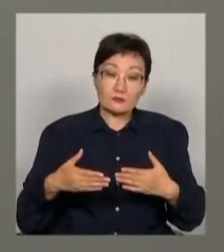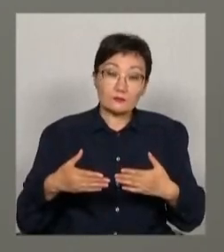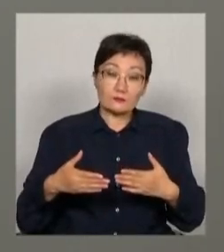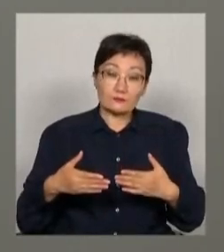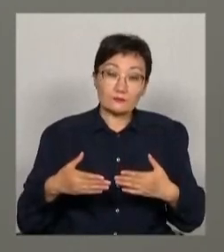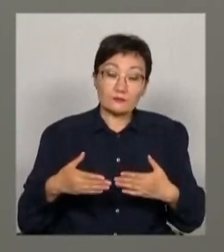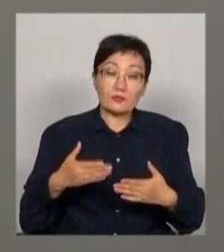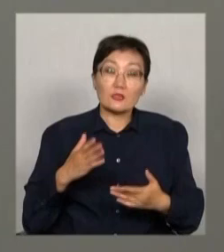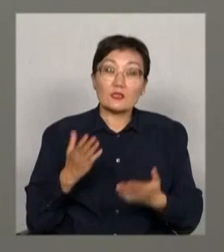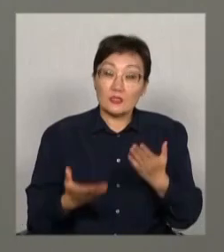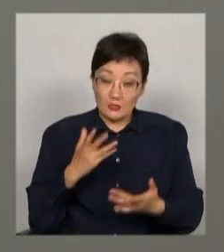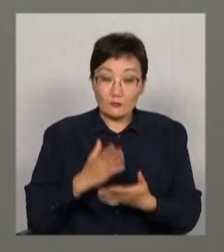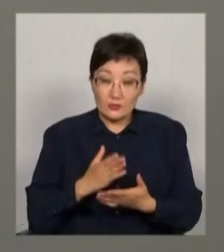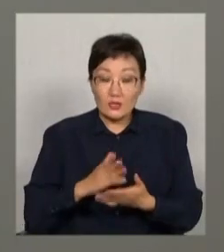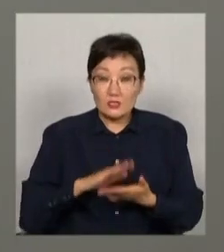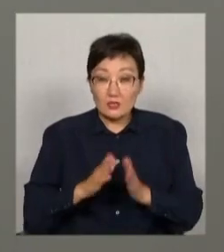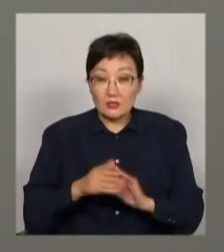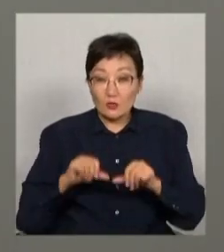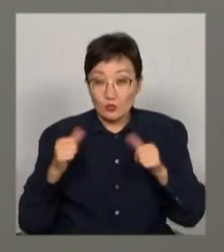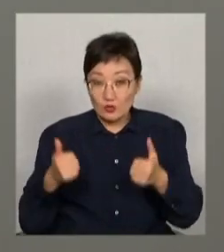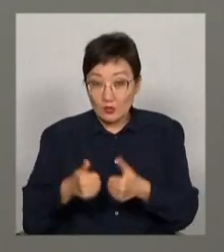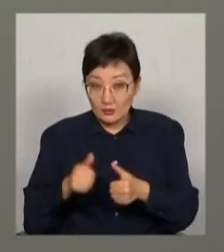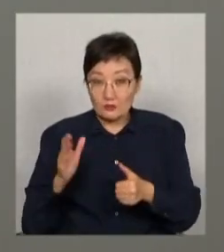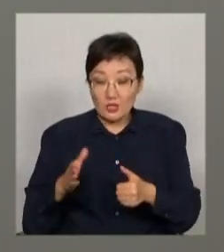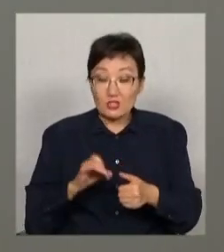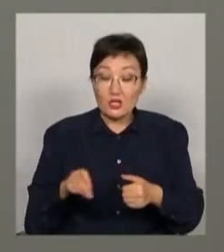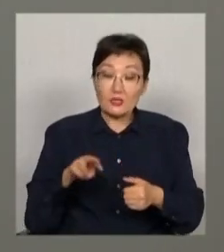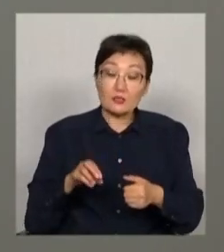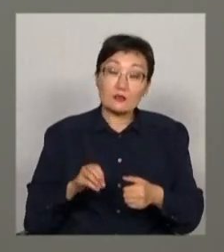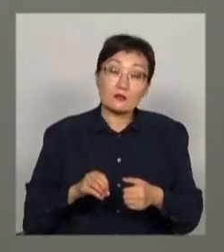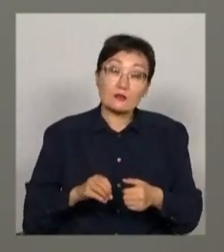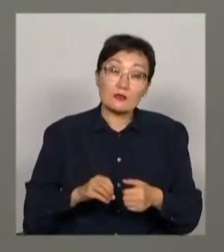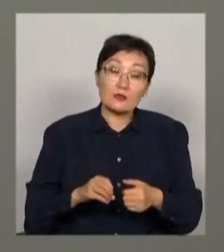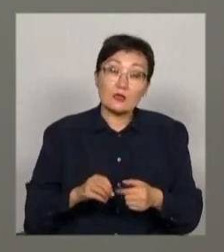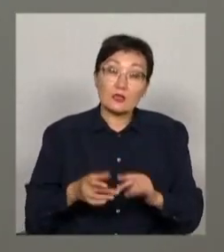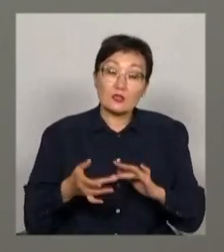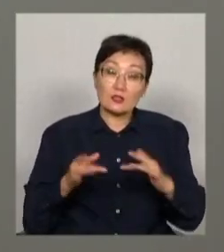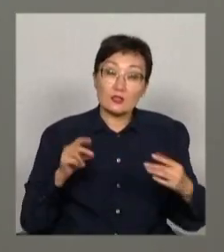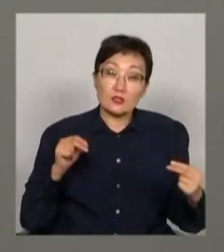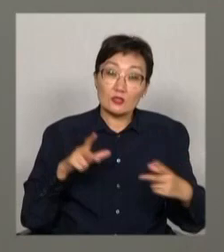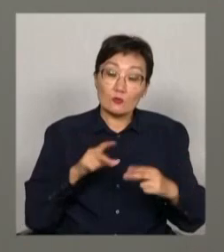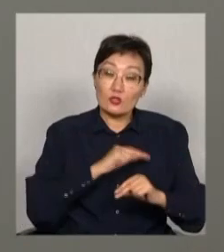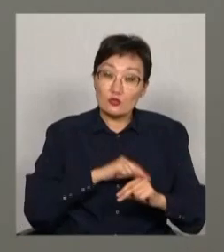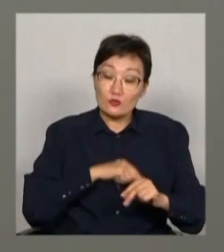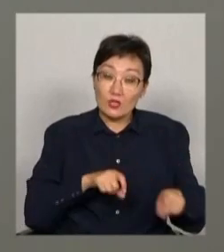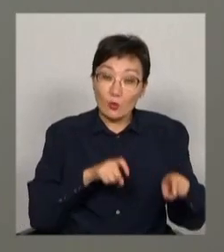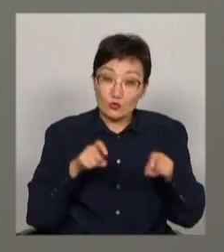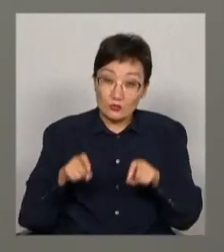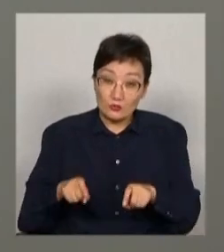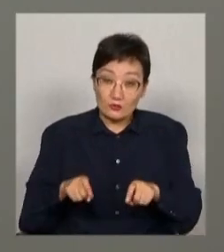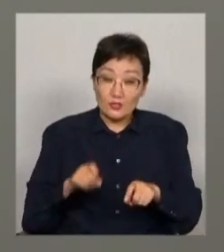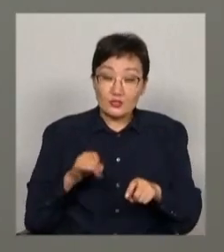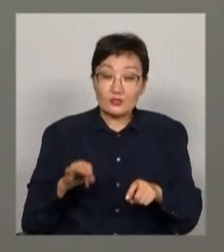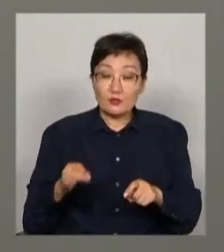қарым-қатынаста болғандар оқшауланады, және қашықтықтан жұмысқа көшіріледі.